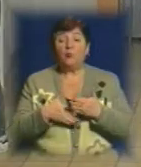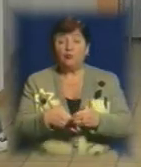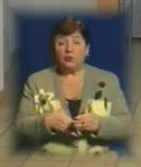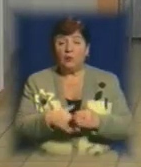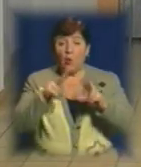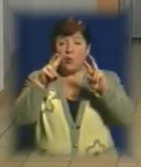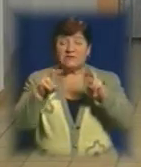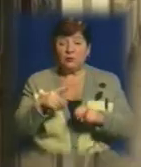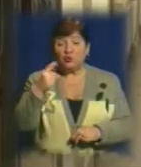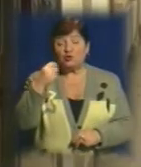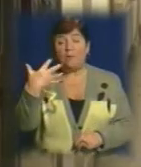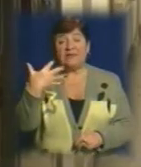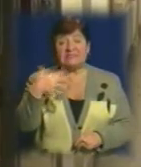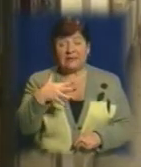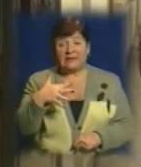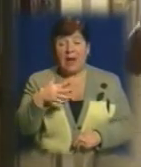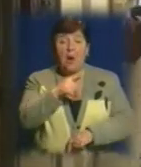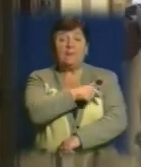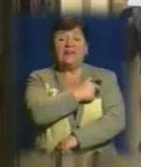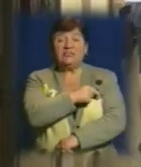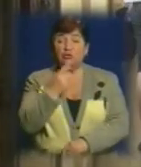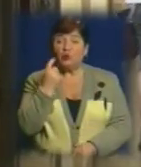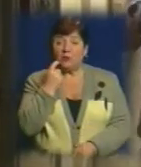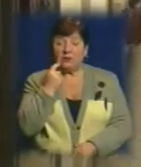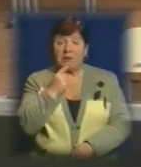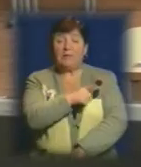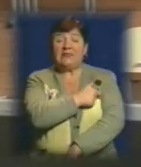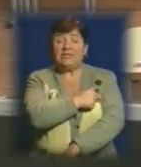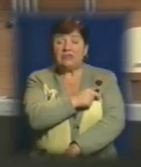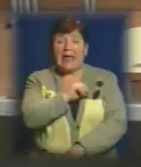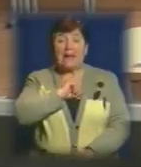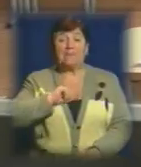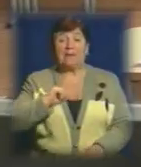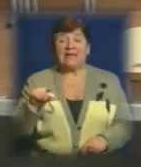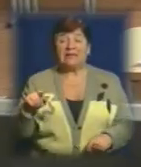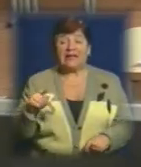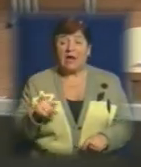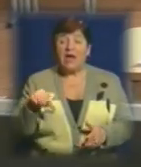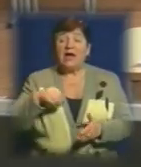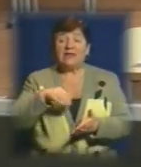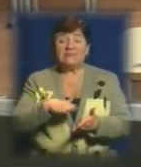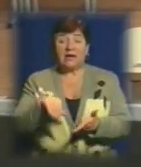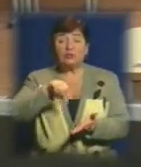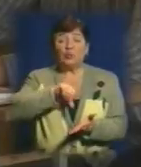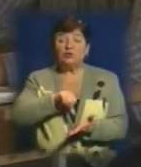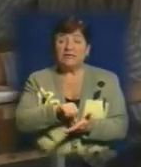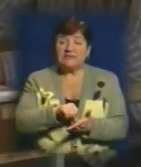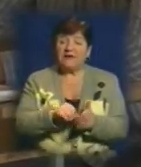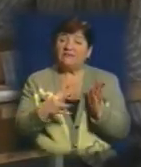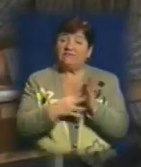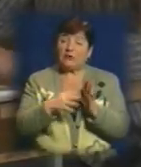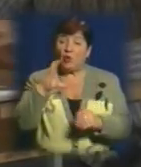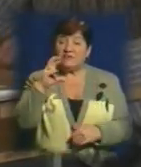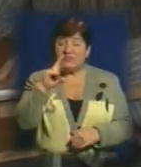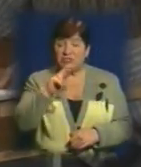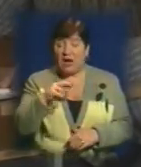оцінювання 150 балів для медичних спеціальностей стоматологія, медицина та педіатрія. Нагадаємо, реєстрація учасників пробного ЗНО розпочалася 9 січня і